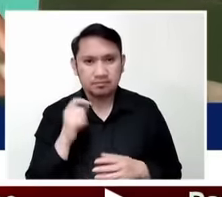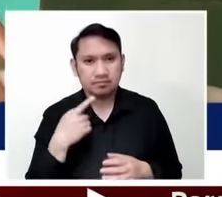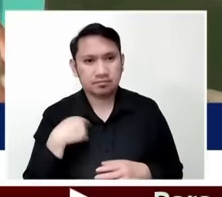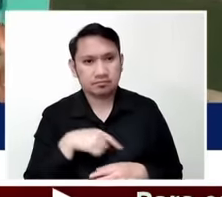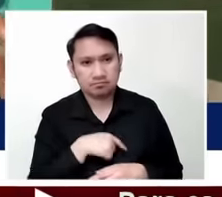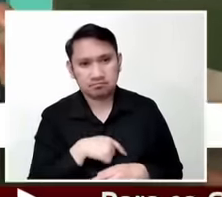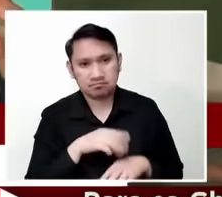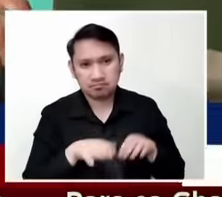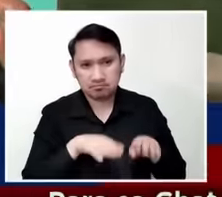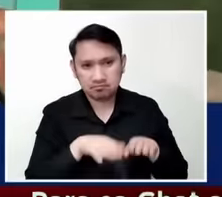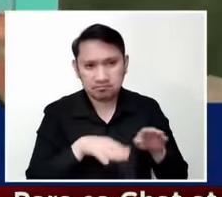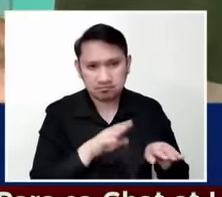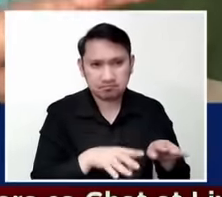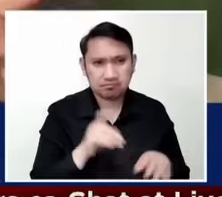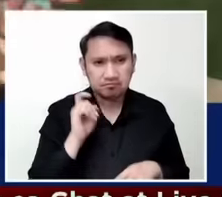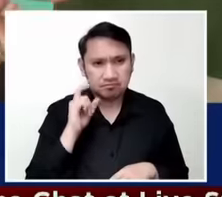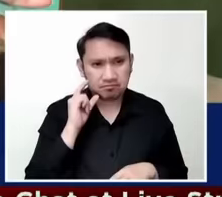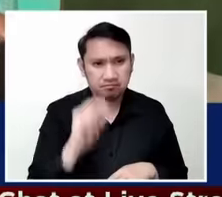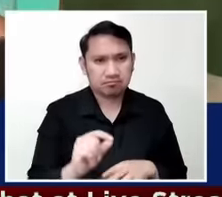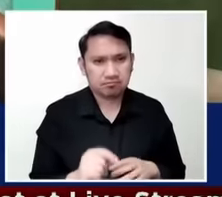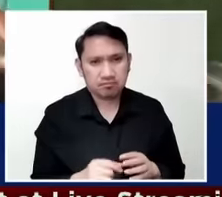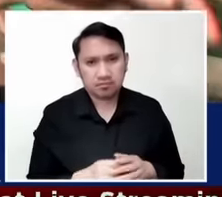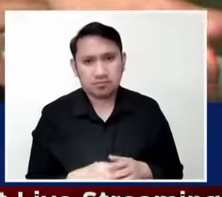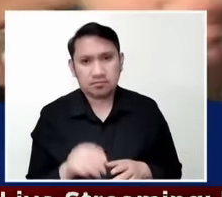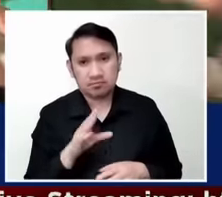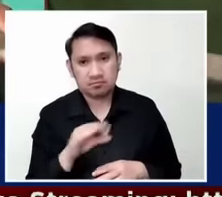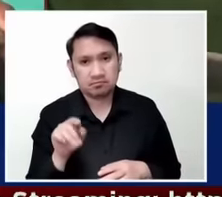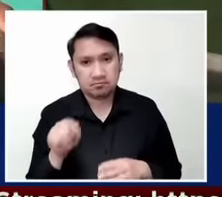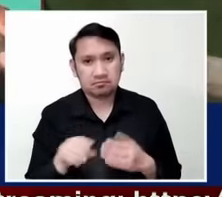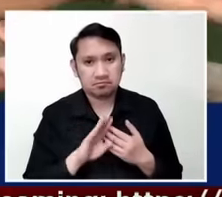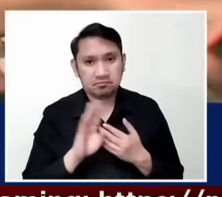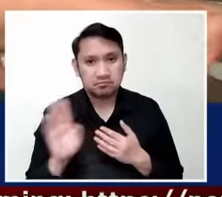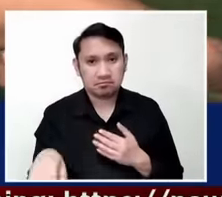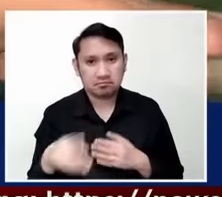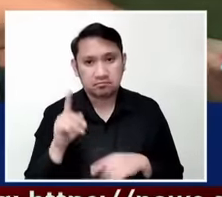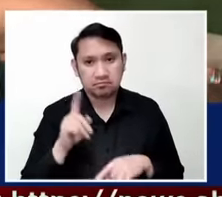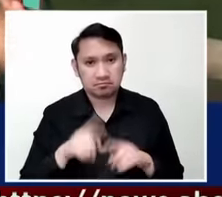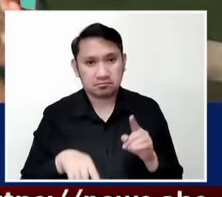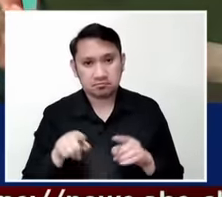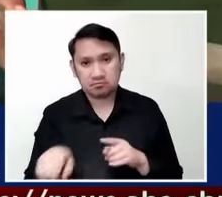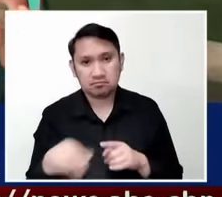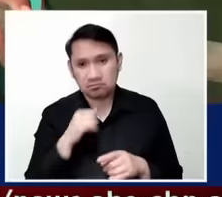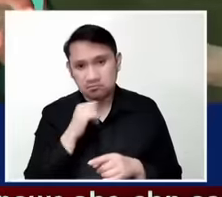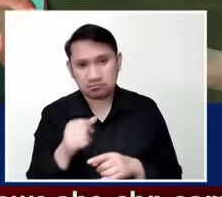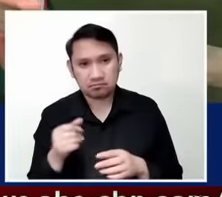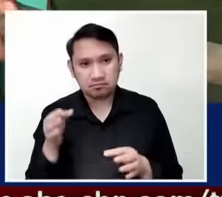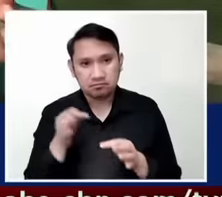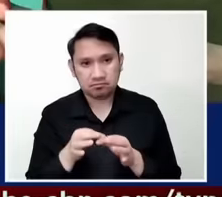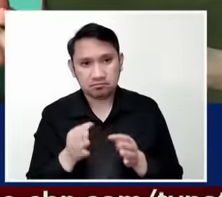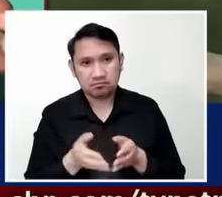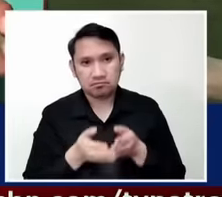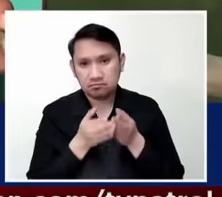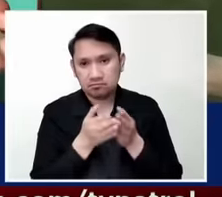lumalakad. Ito sila, bumabalik pa kasi may babalikan pa kasi hindi kami makasya sa tambot.